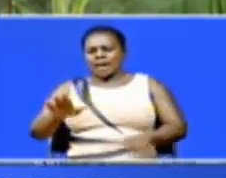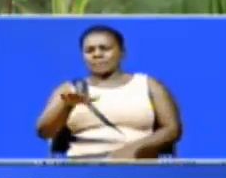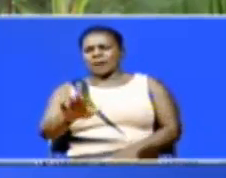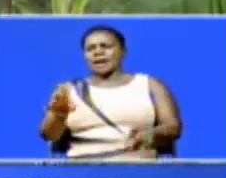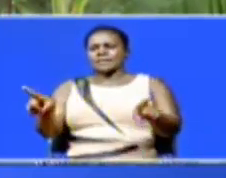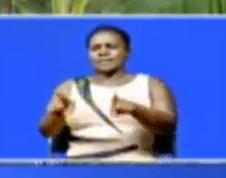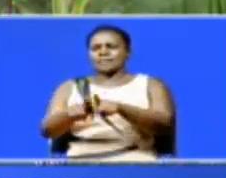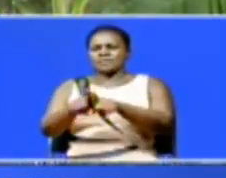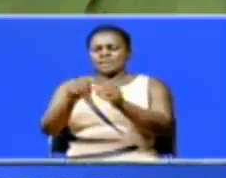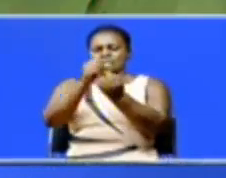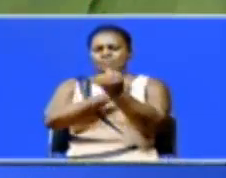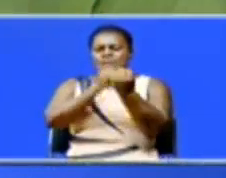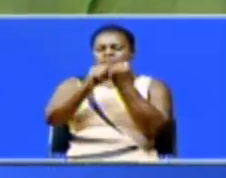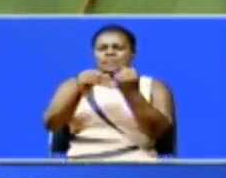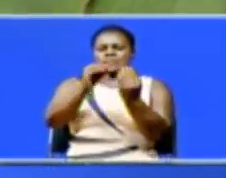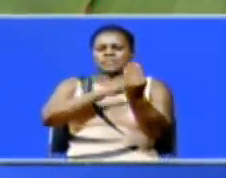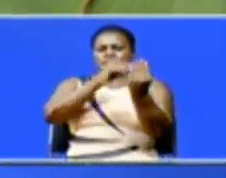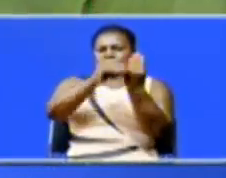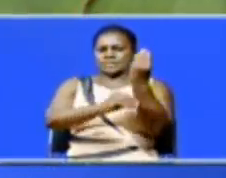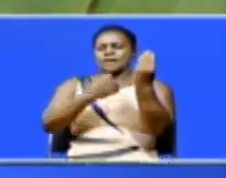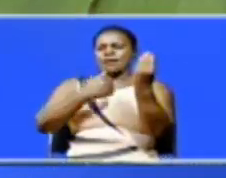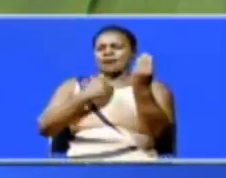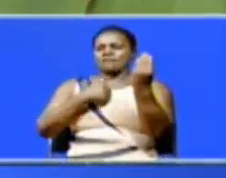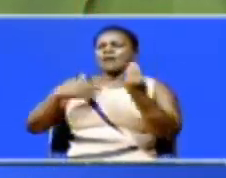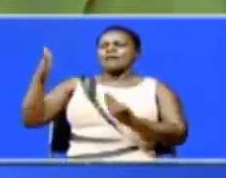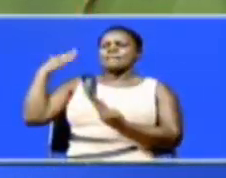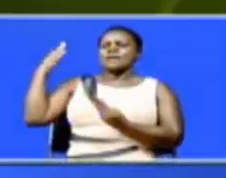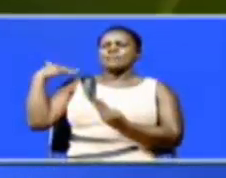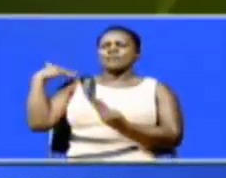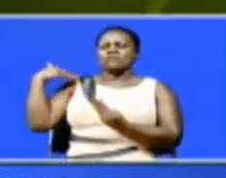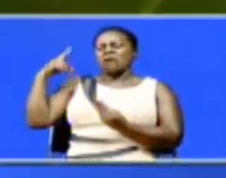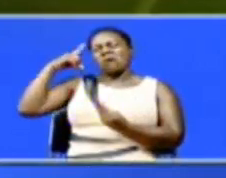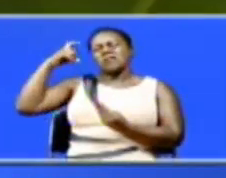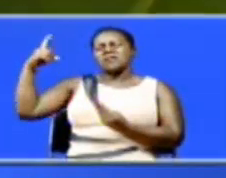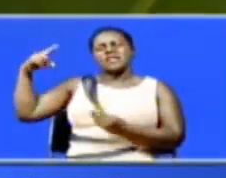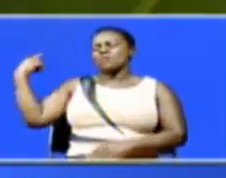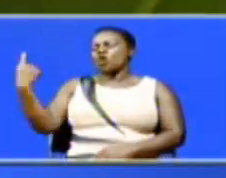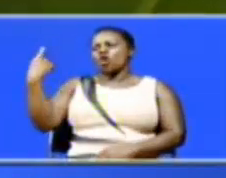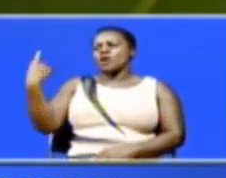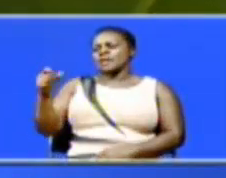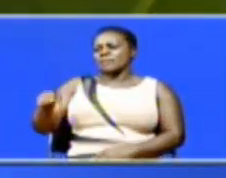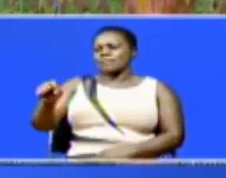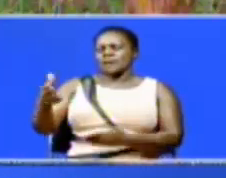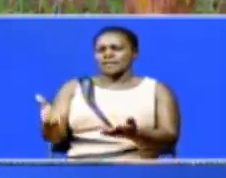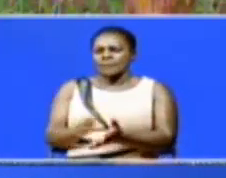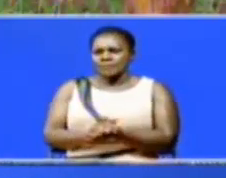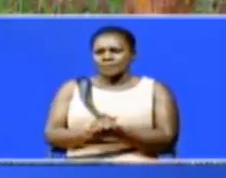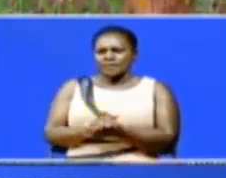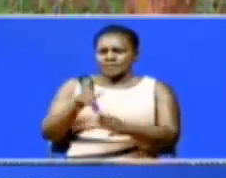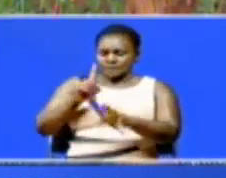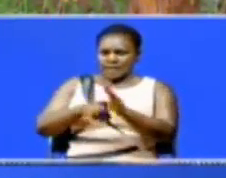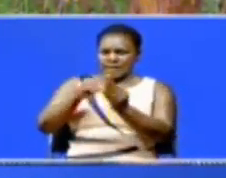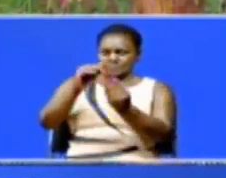pia lina zao la ndizi, ndizi ambazo awali ilikuwa kama ndoto kujaribu kuzipanda huku. Ndizi